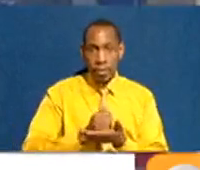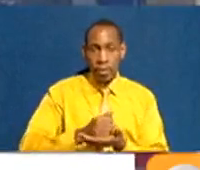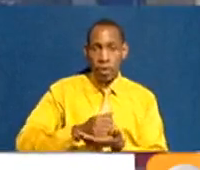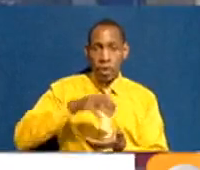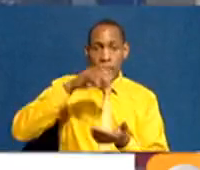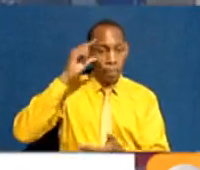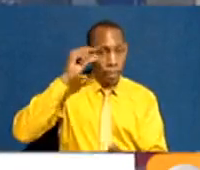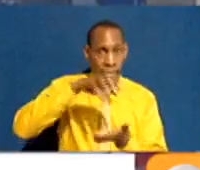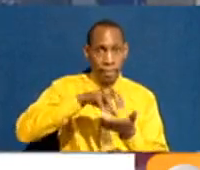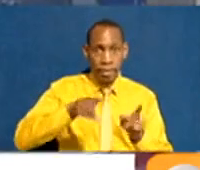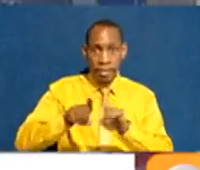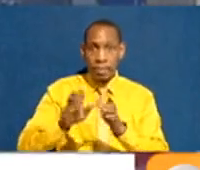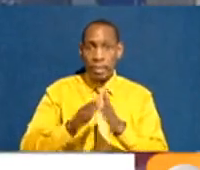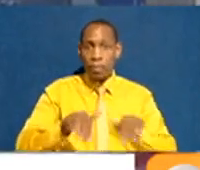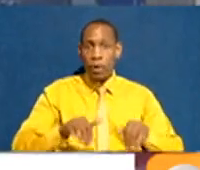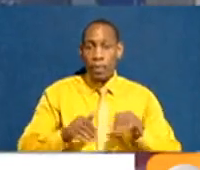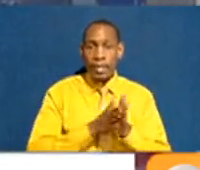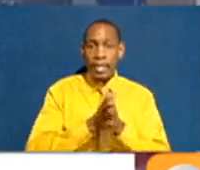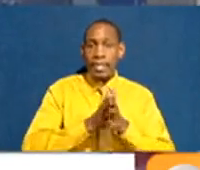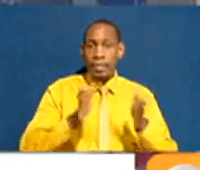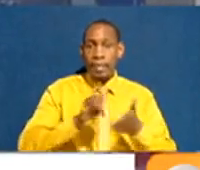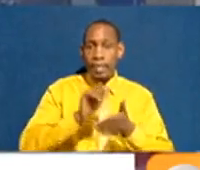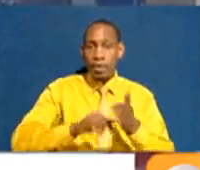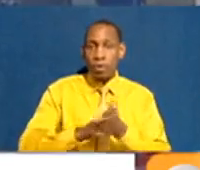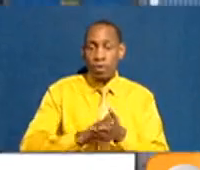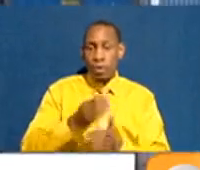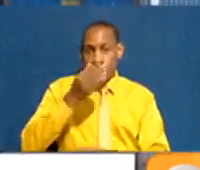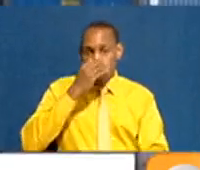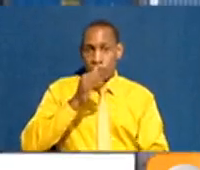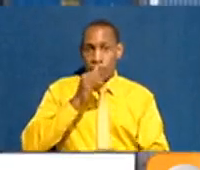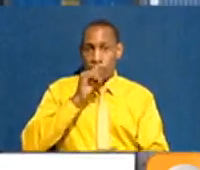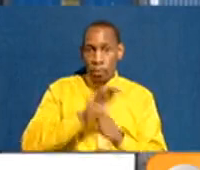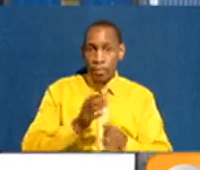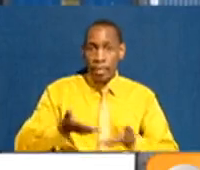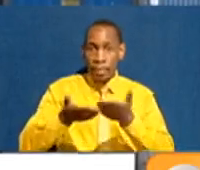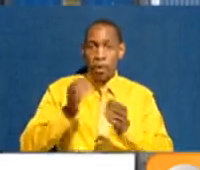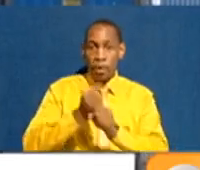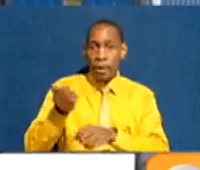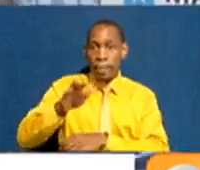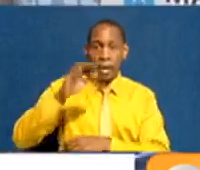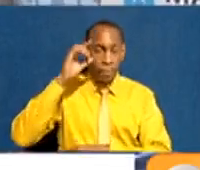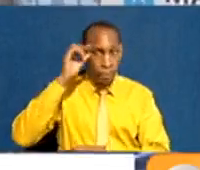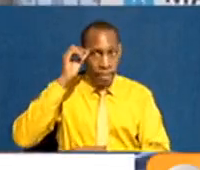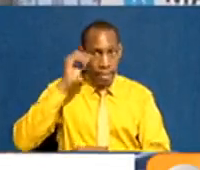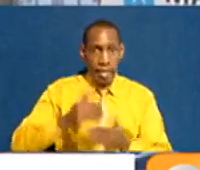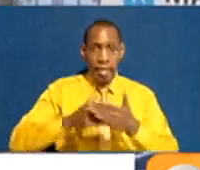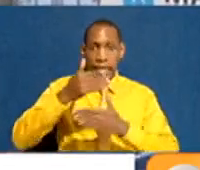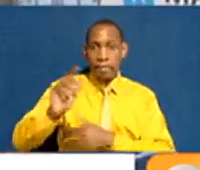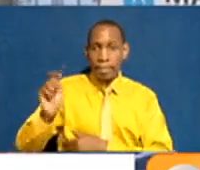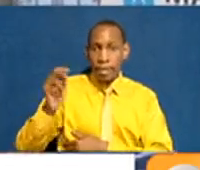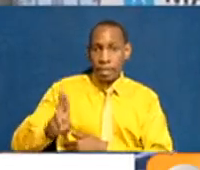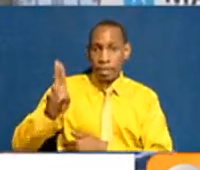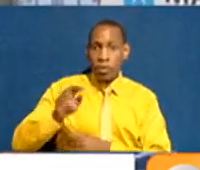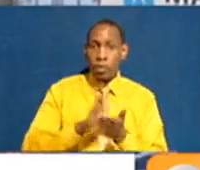ya Mombasa na wakisubiri kwa hamu kwa Ruto kutimiza ahadi ya kurejesha operesheni kule Mombasa baada ya Rais